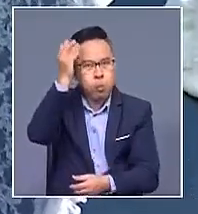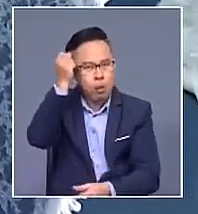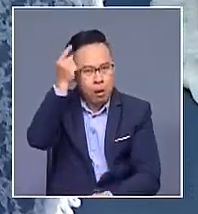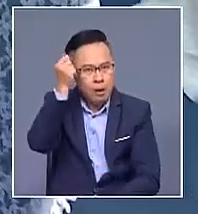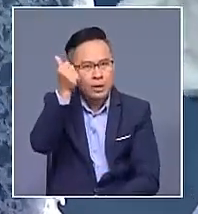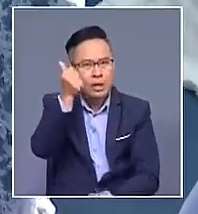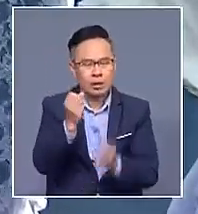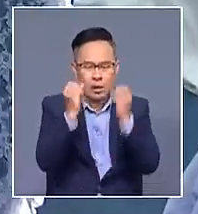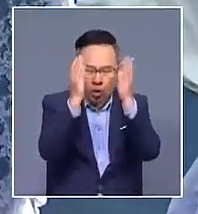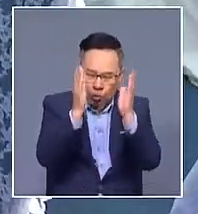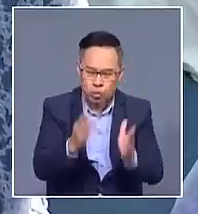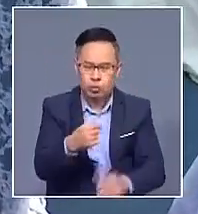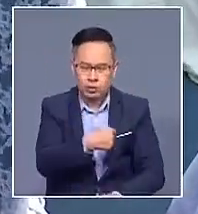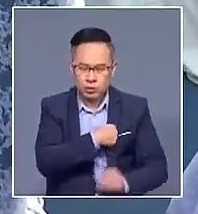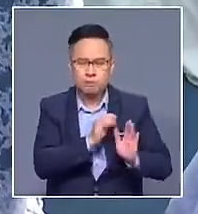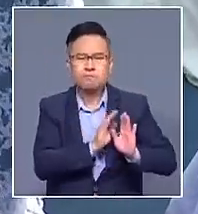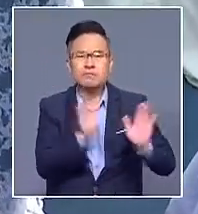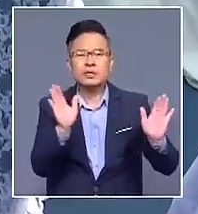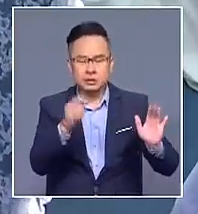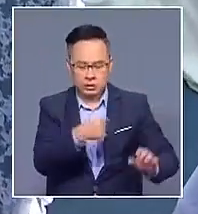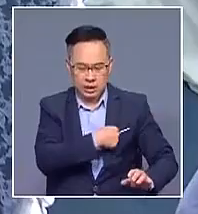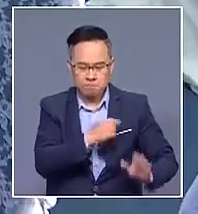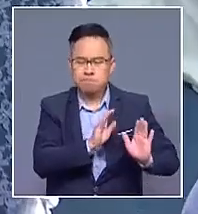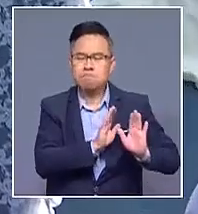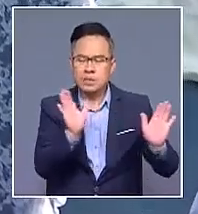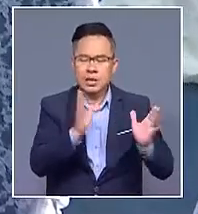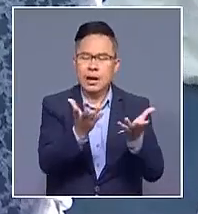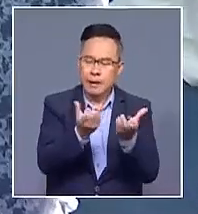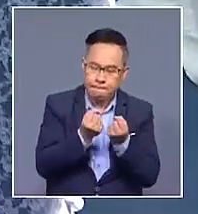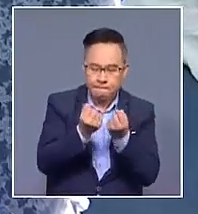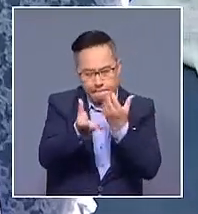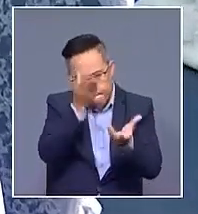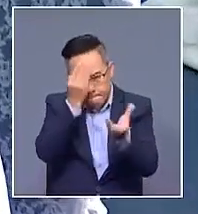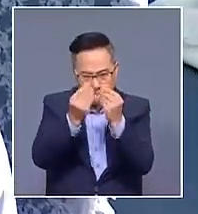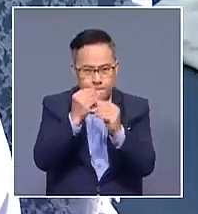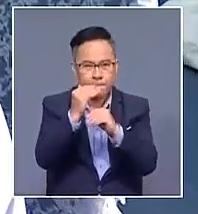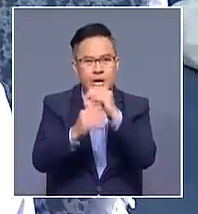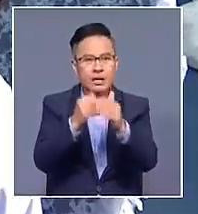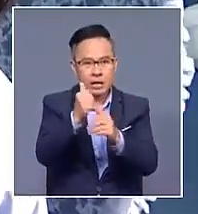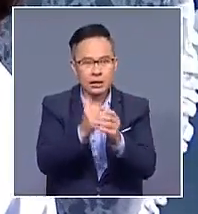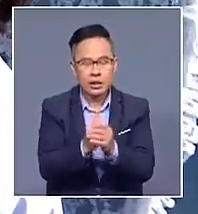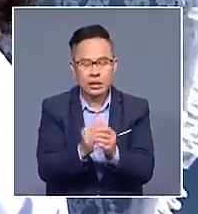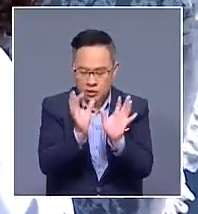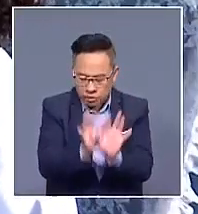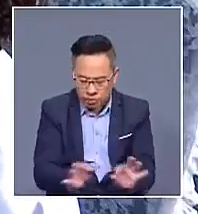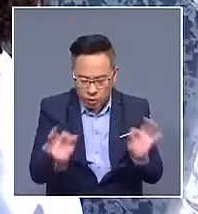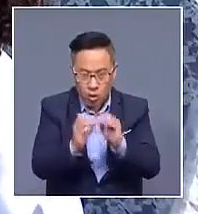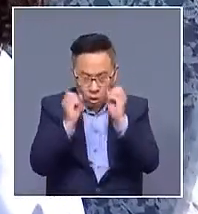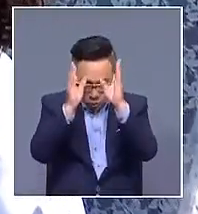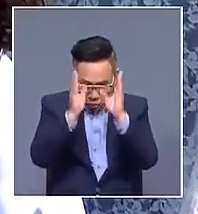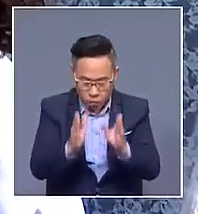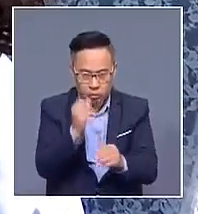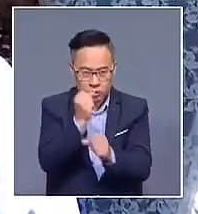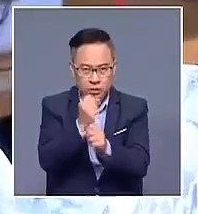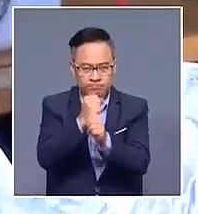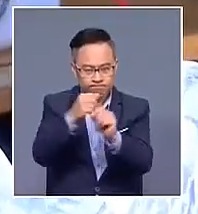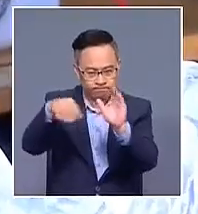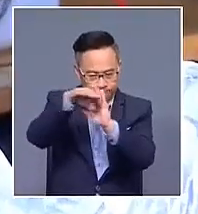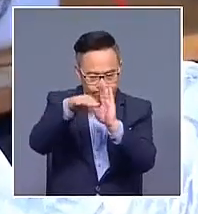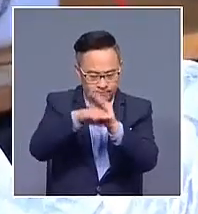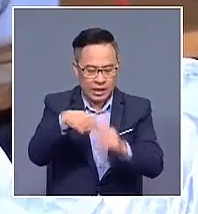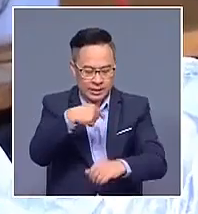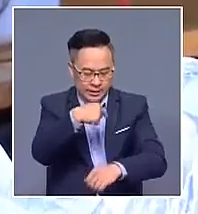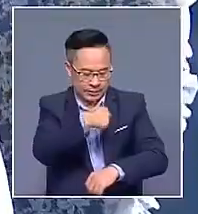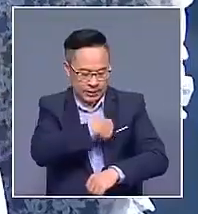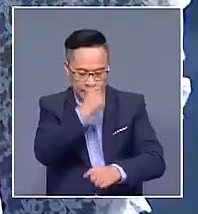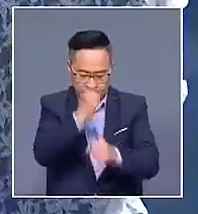าก ช่วยลดระยะเวลาช่วยอะไรทั้งหมดเลยเพียงแต่คุณครูเป็นคนที่ดำเนินการแล้วก็ดำเนินการต้องดำเนินการจ